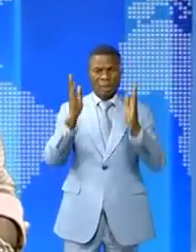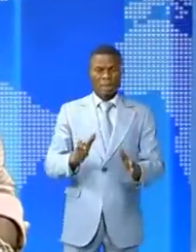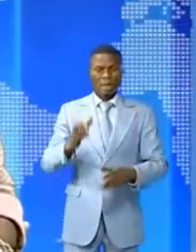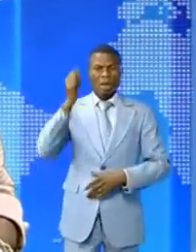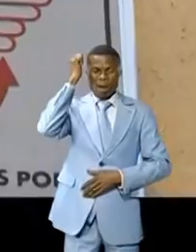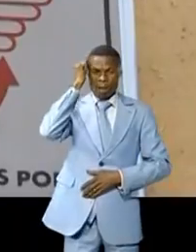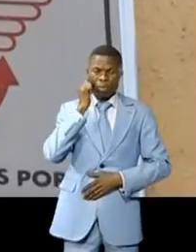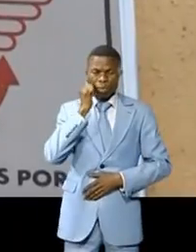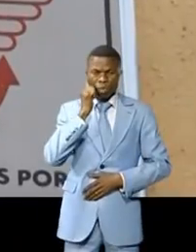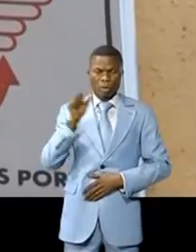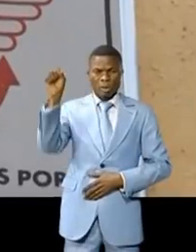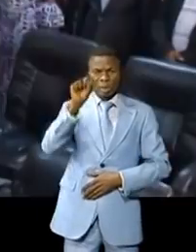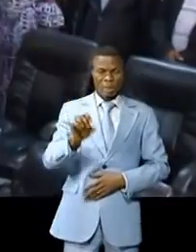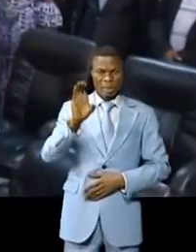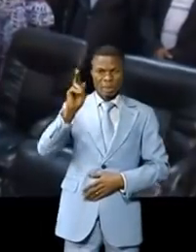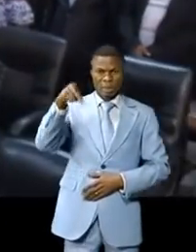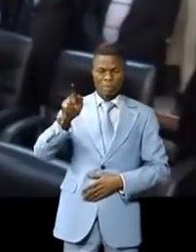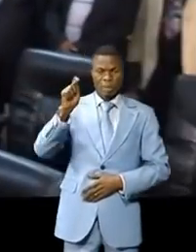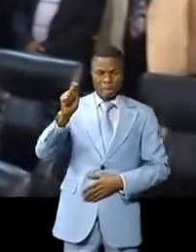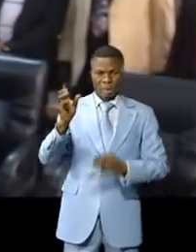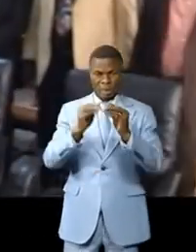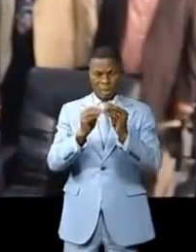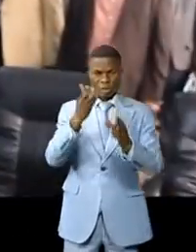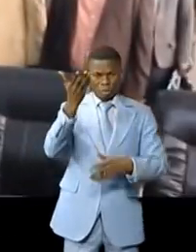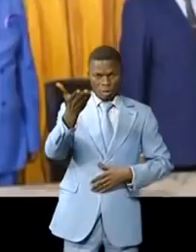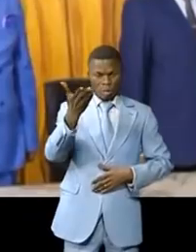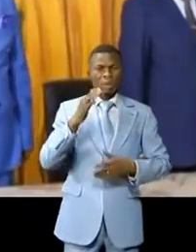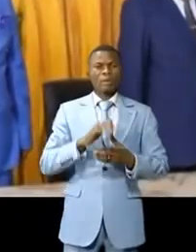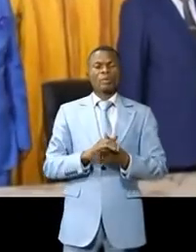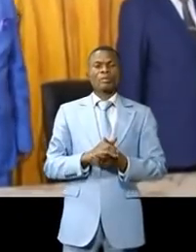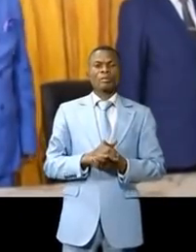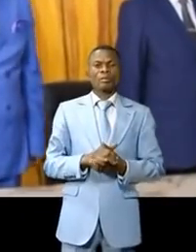ports SCPT en sigle. Nadine Yango pour le reportage.